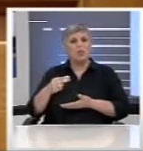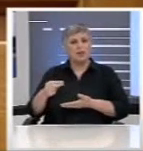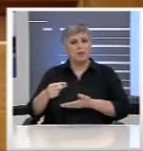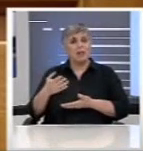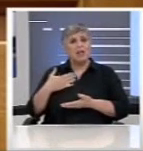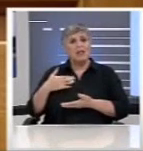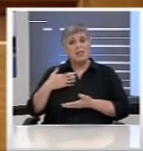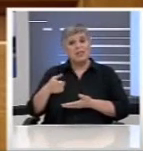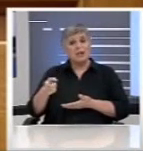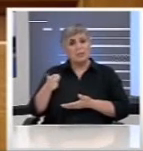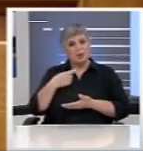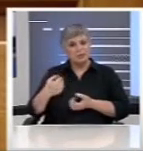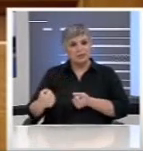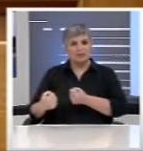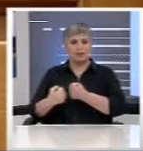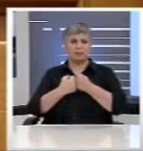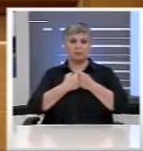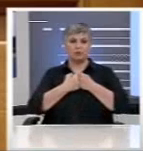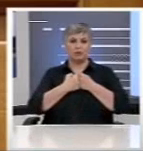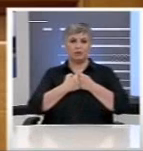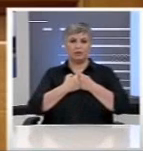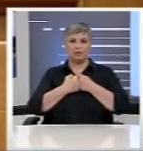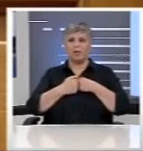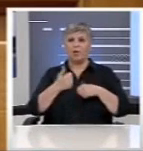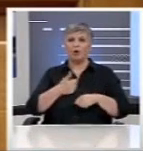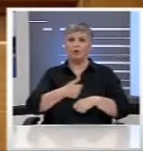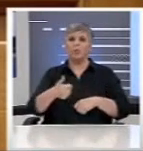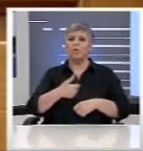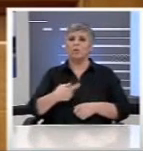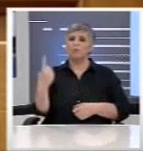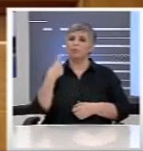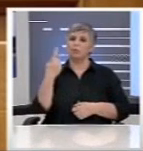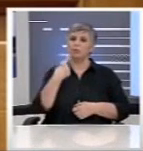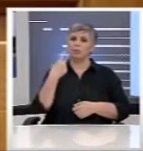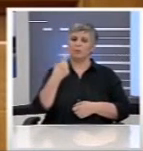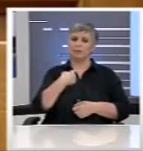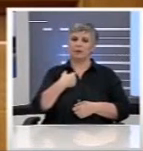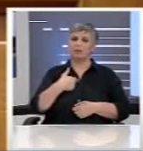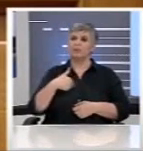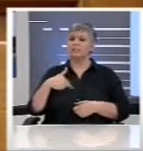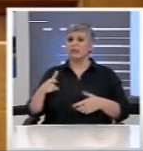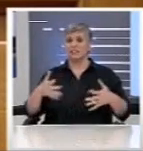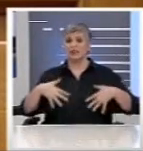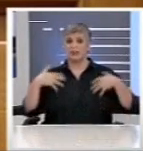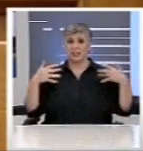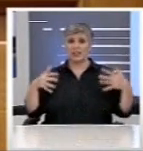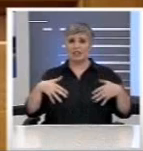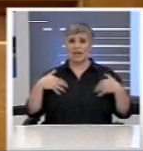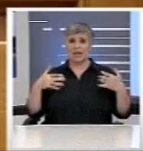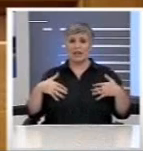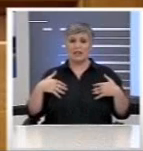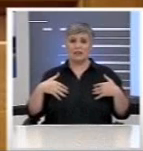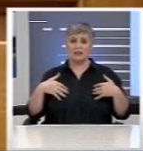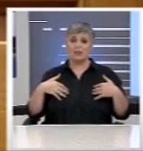σύμμαχο. Και όχι να μας κουνάτε το δάχτυλο, και όχι να χαίρεστε που ενδεχομένως,